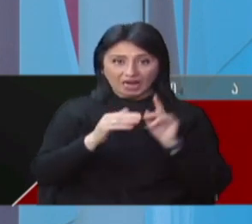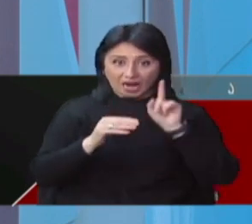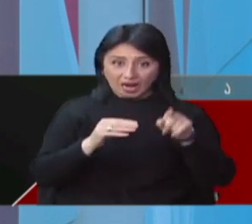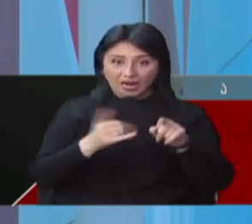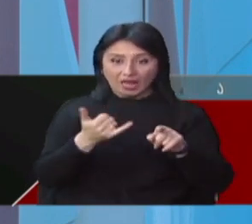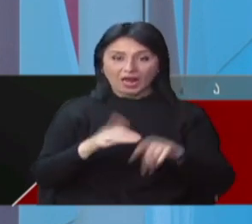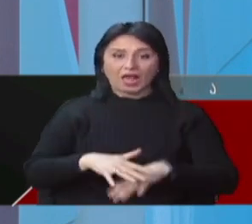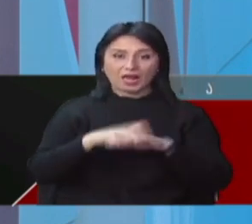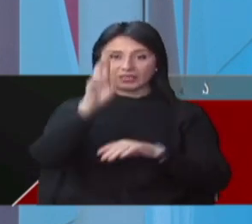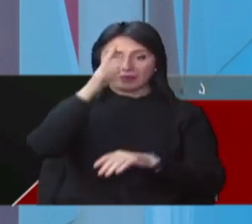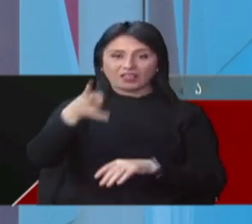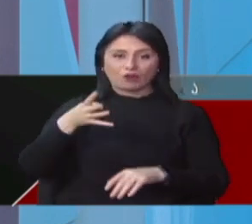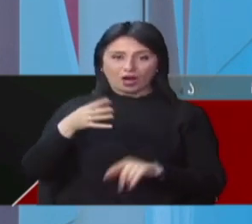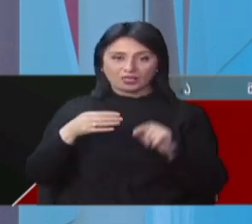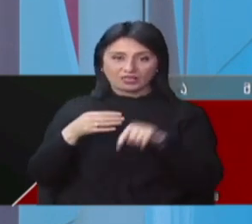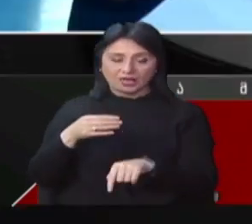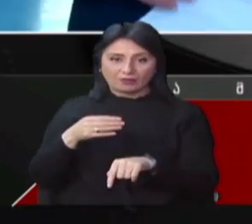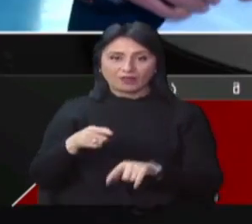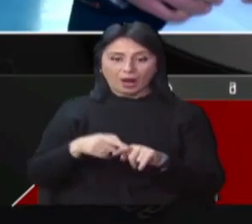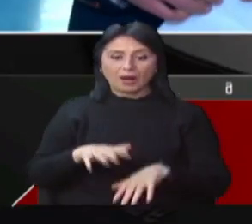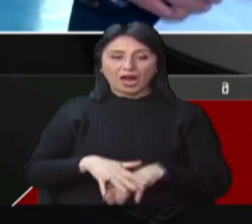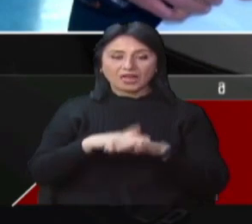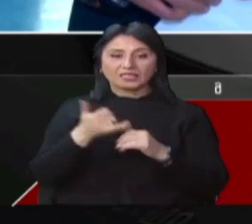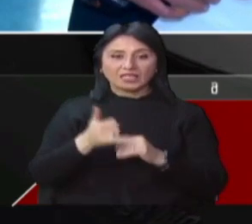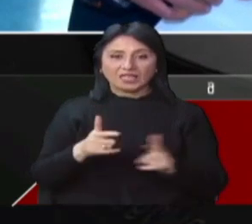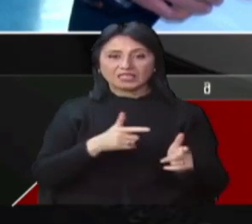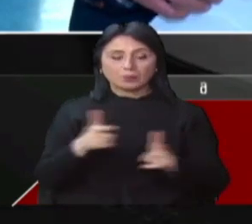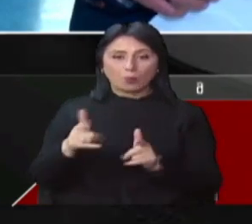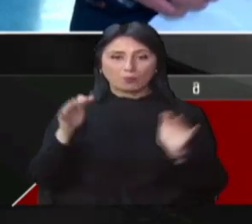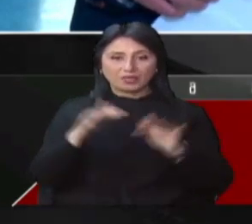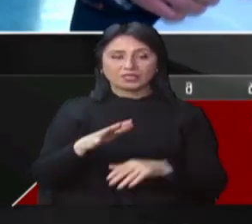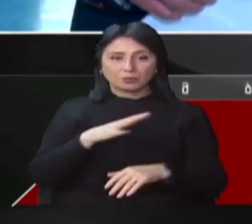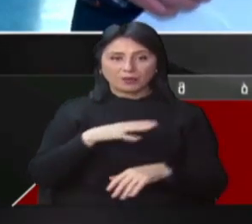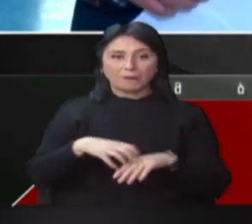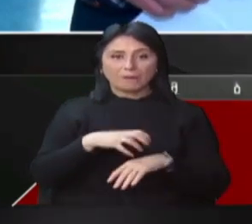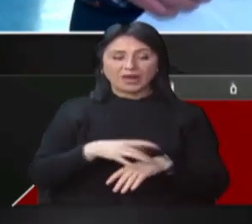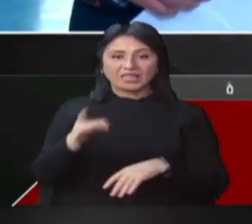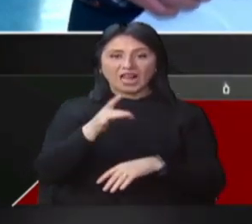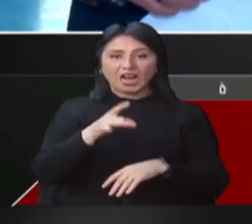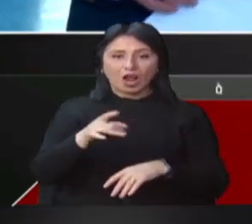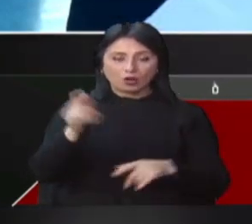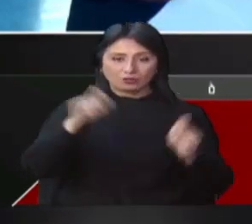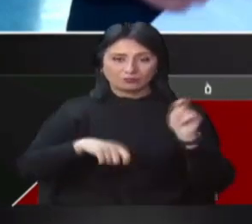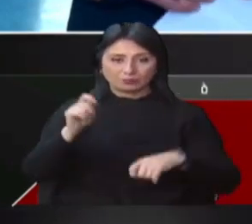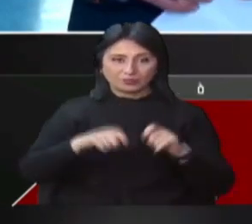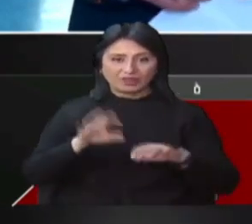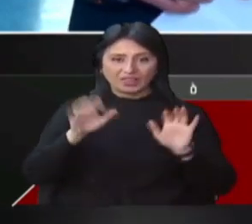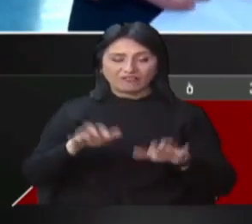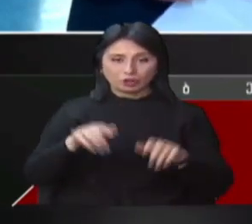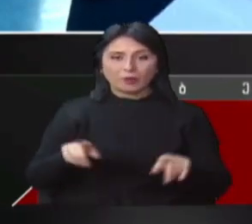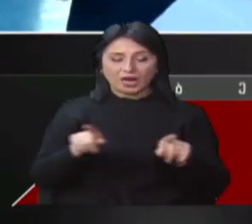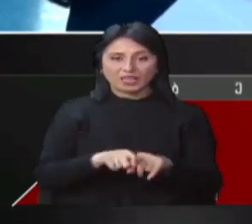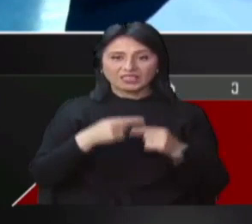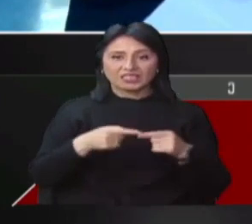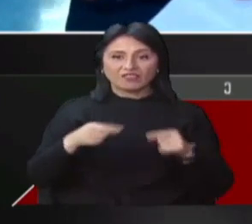ეს აქცია გაგრძელდა მთავრობის კანცელარიასთან. Ამ აქციაზე დღეს მობილიზებულები იყვნენ ასევე პარტიის რაიონული ორგანიზაციის თავმჯდომარეები,